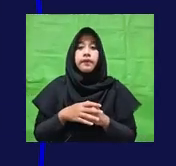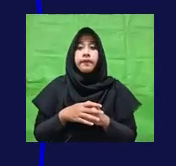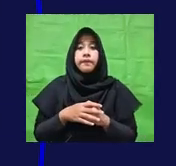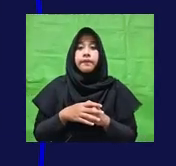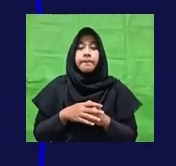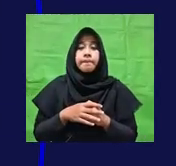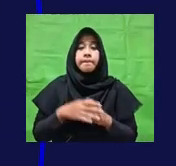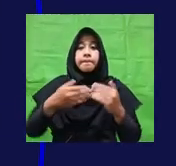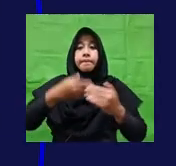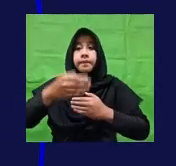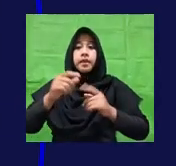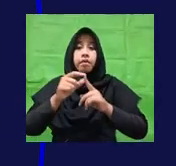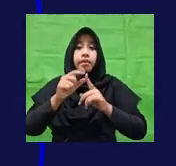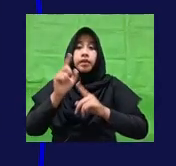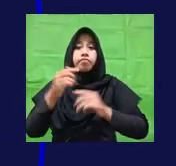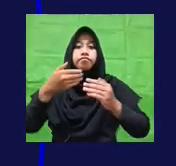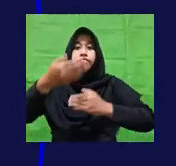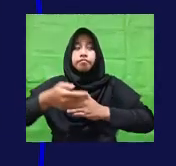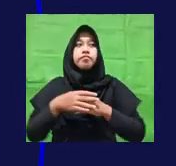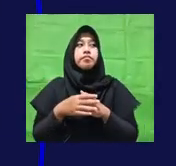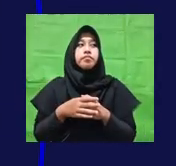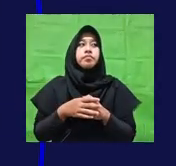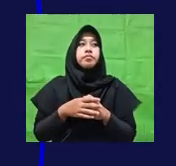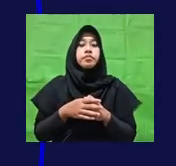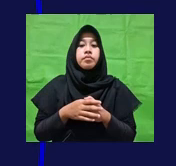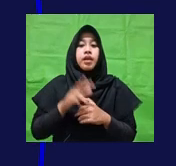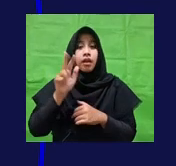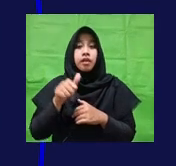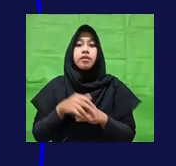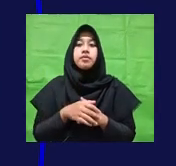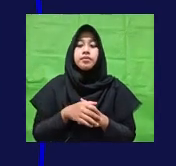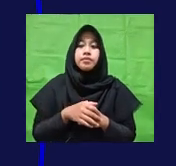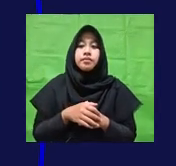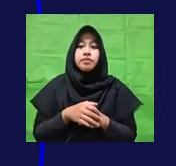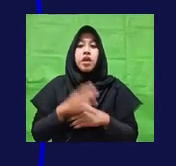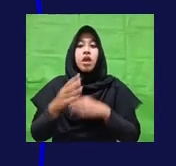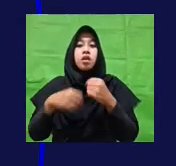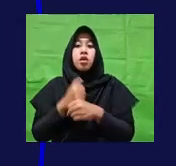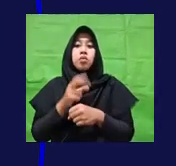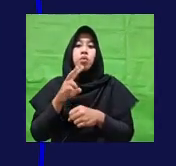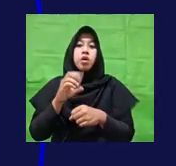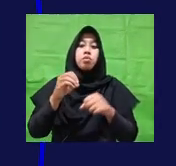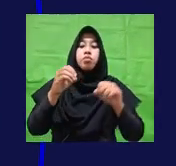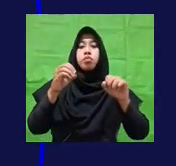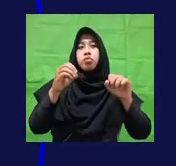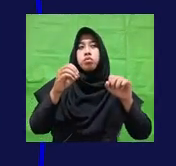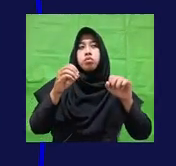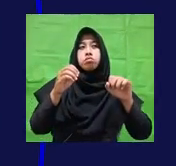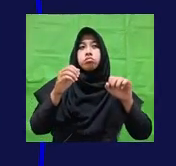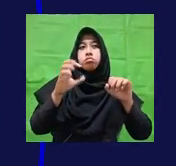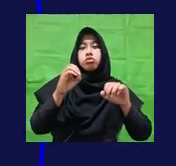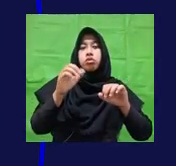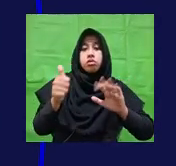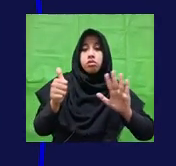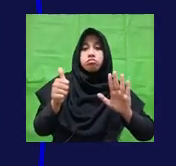slide yang berikutnya, Mas, lagi. Tahun 2006